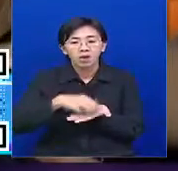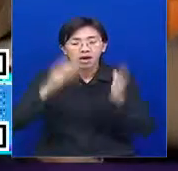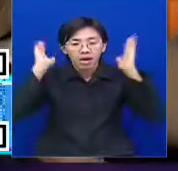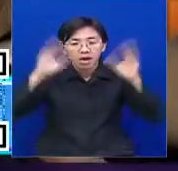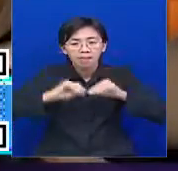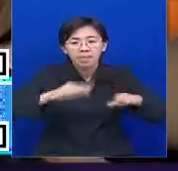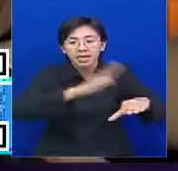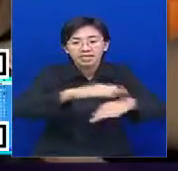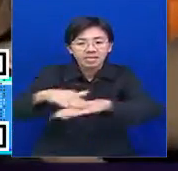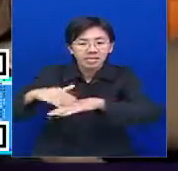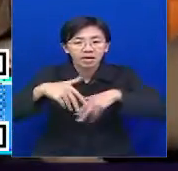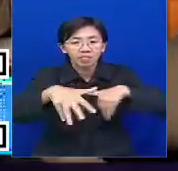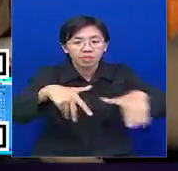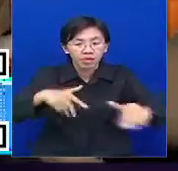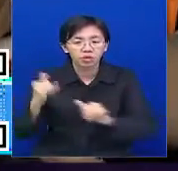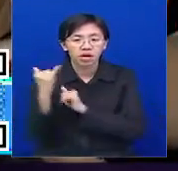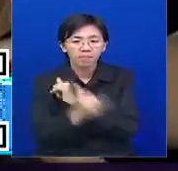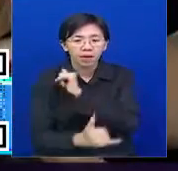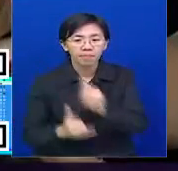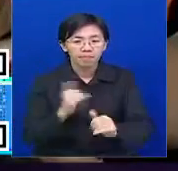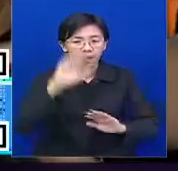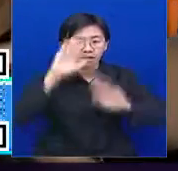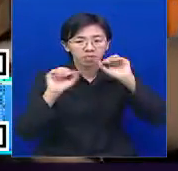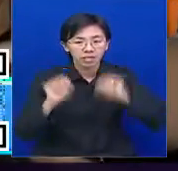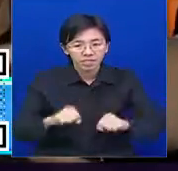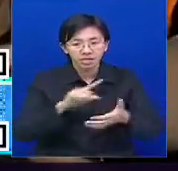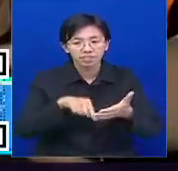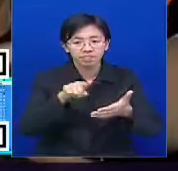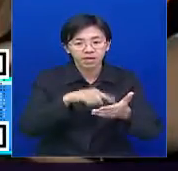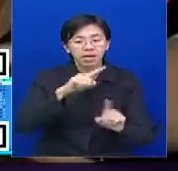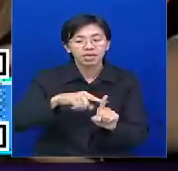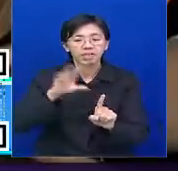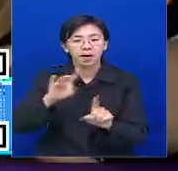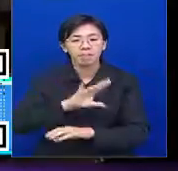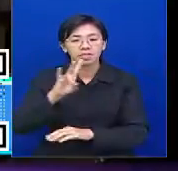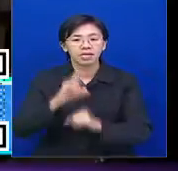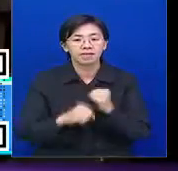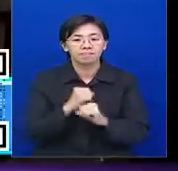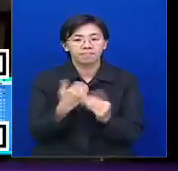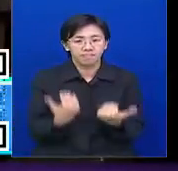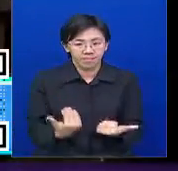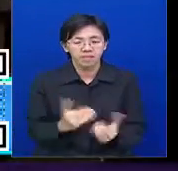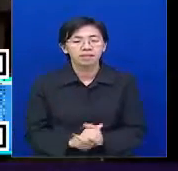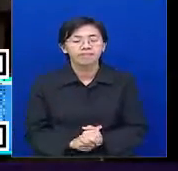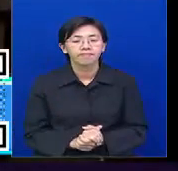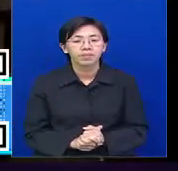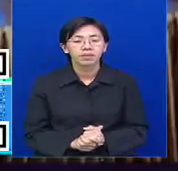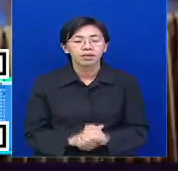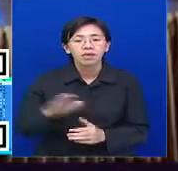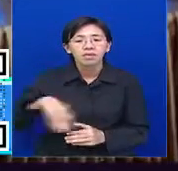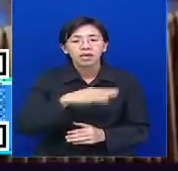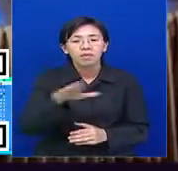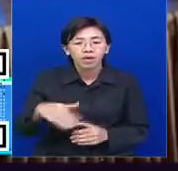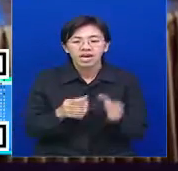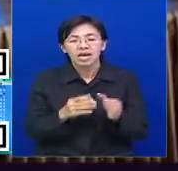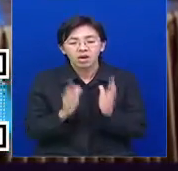ให้ประชาชนออกไปใช้สิทธิ์ออกเสียงประชามติในวันที่7สิงหาคมนี้โดยช่วงโค้งสุดท้ายสนช.เดินหน้าชี้แจงคำถ